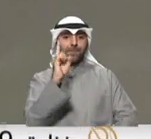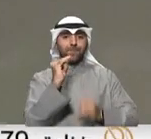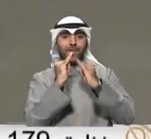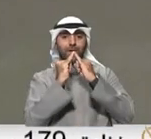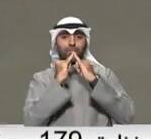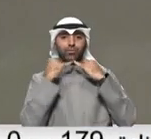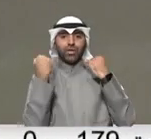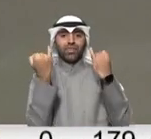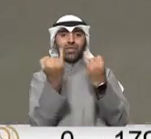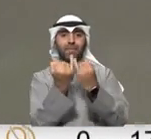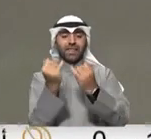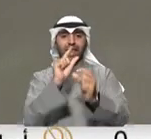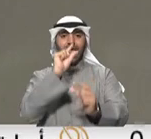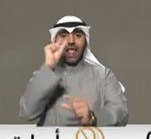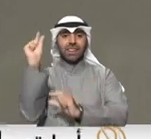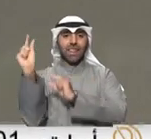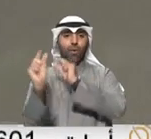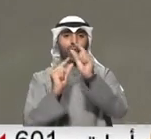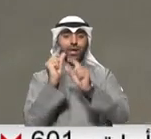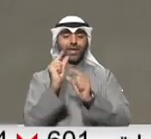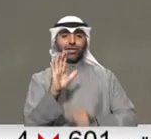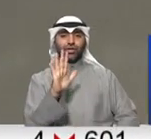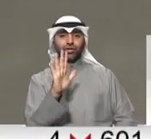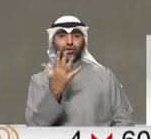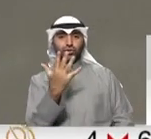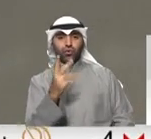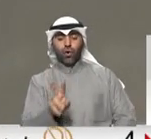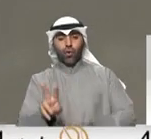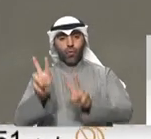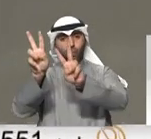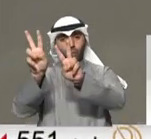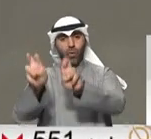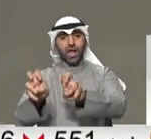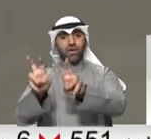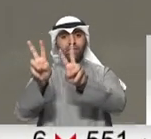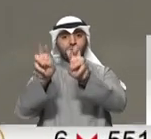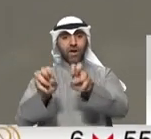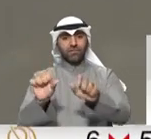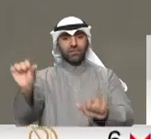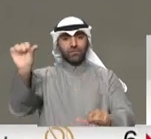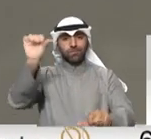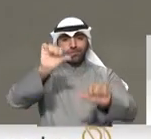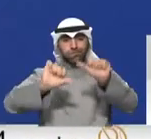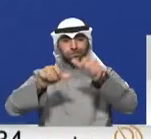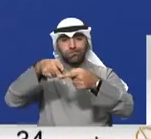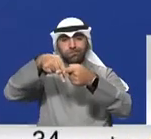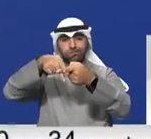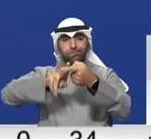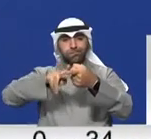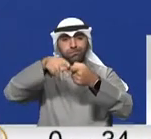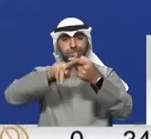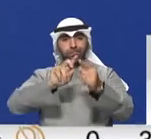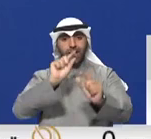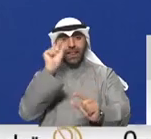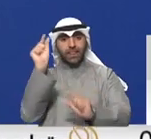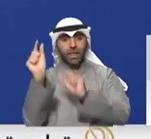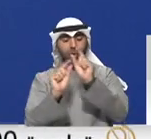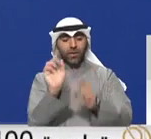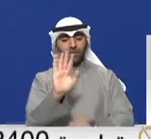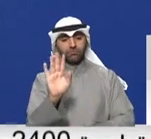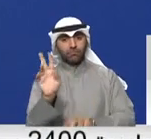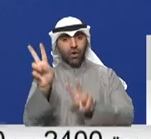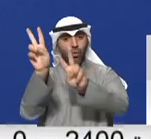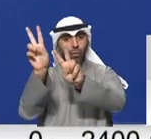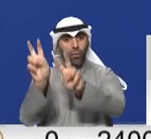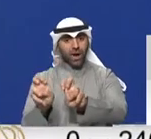لفترة طويلة. التحركات الأخيرة حول القضية أسفرت عن حدوث انفراجة مع إعلان المتحدث باسم الخارجية